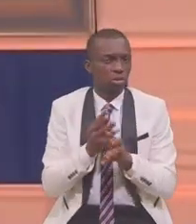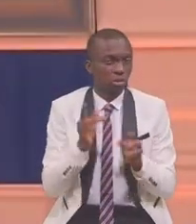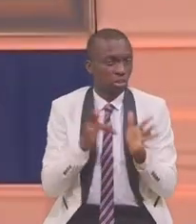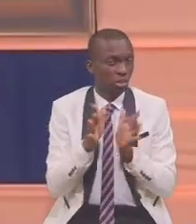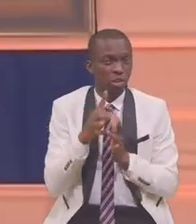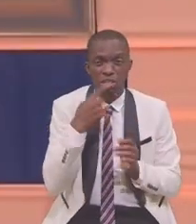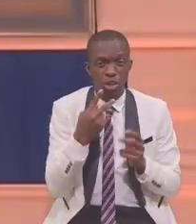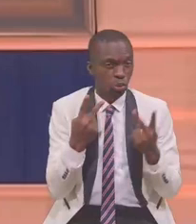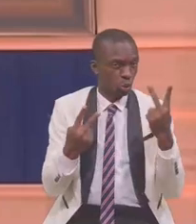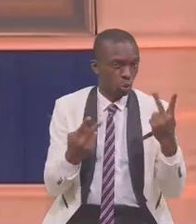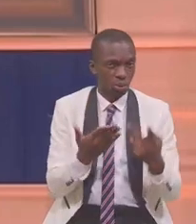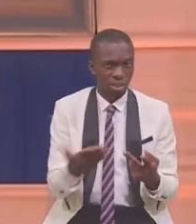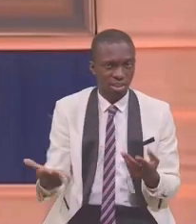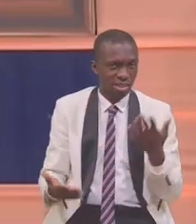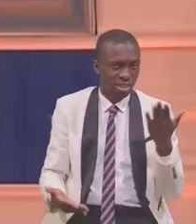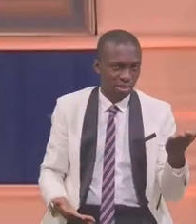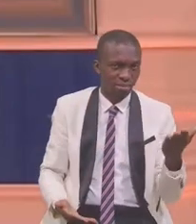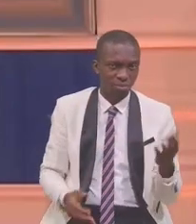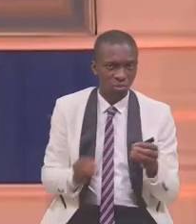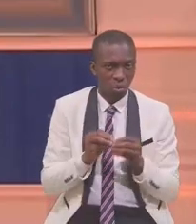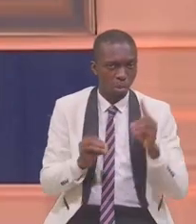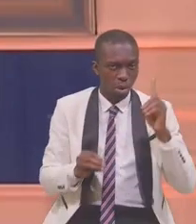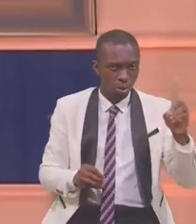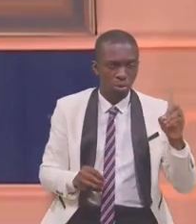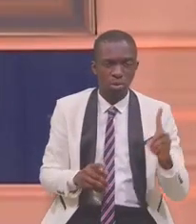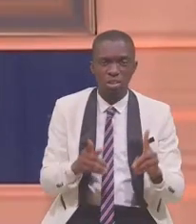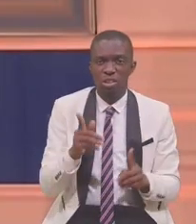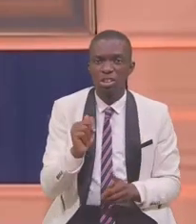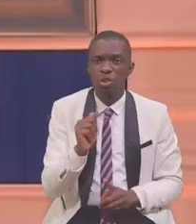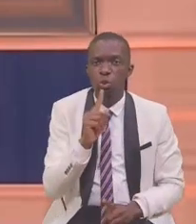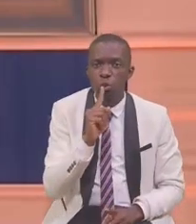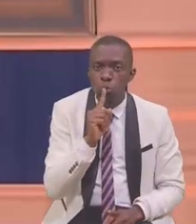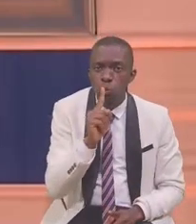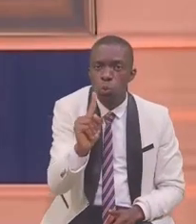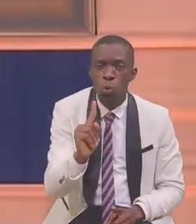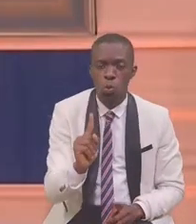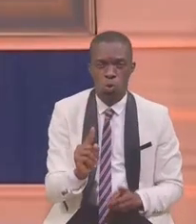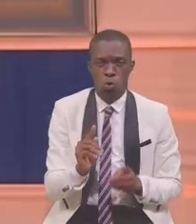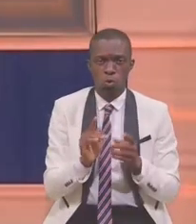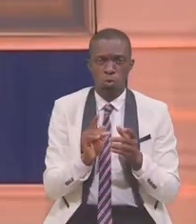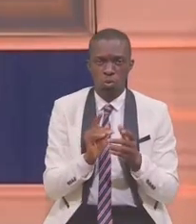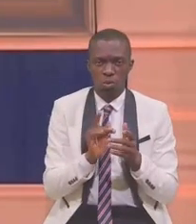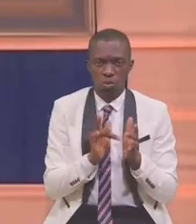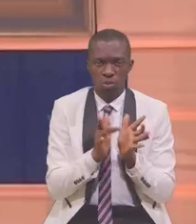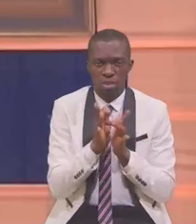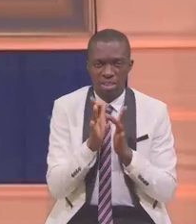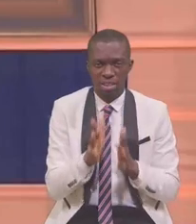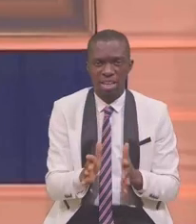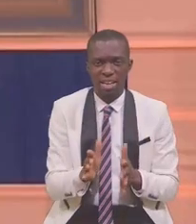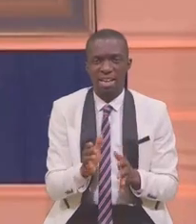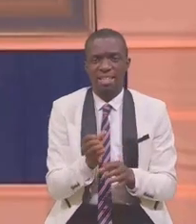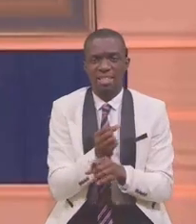Un, la séparation du vrai croyant. La séparation du vrai croyant. Deux,